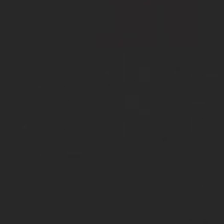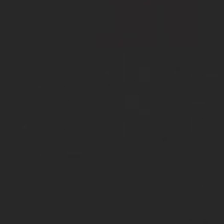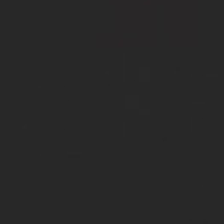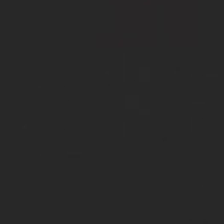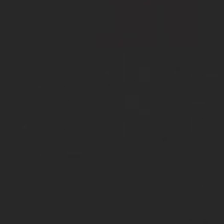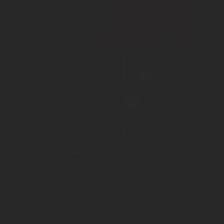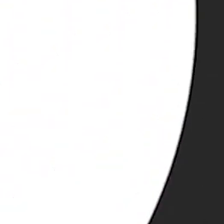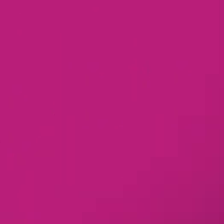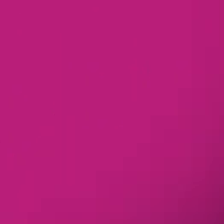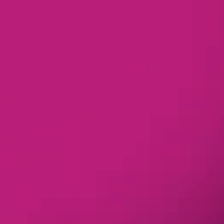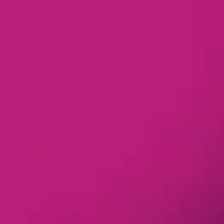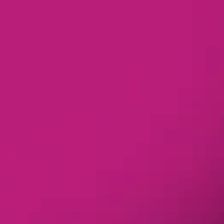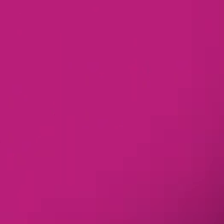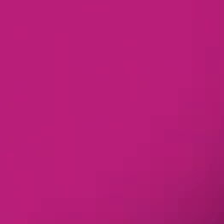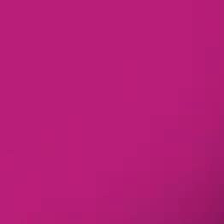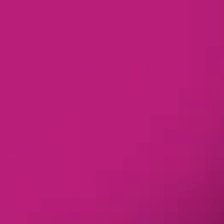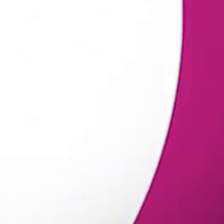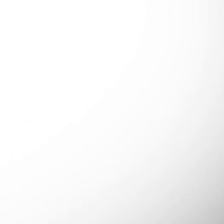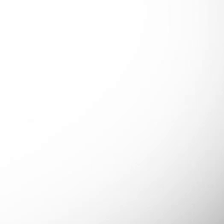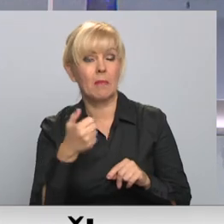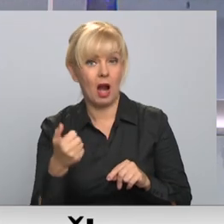Re, viss ēters ir te!